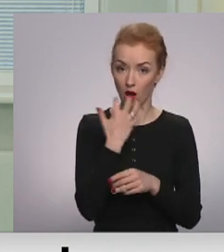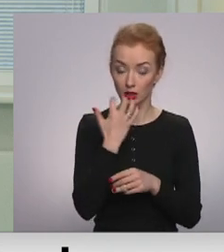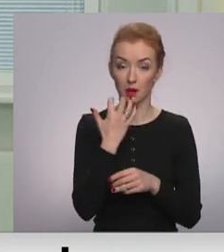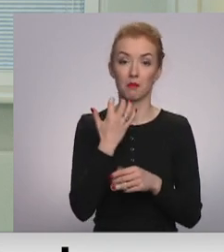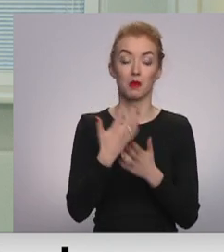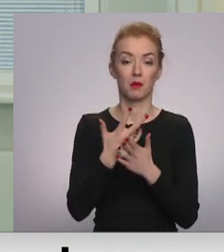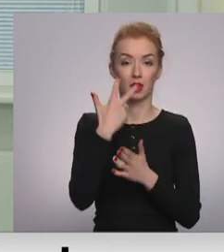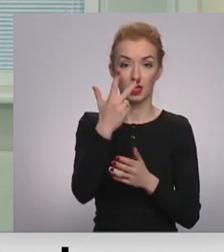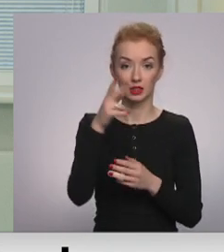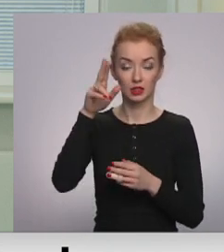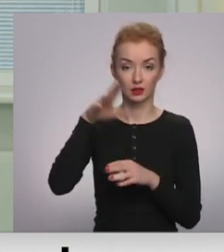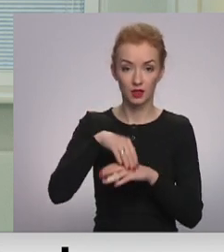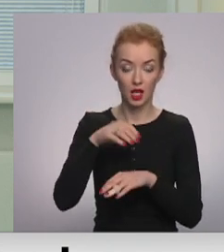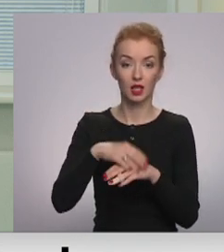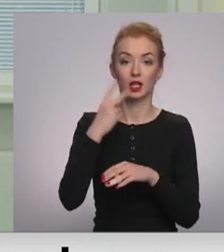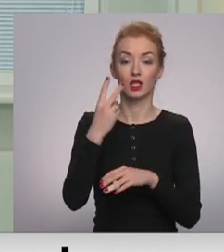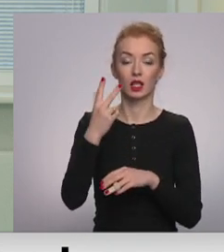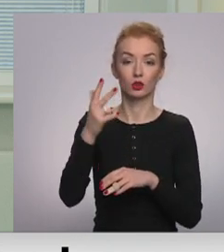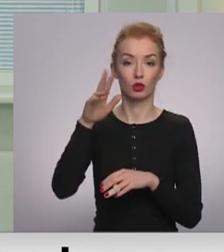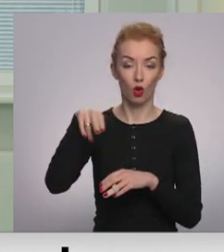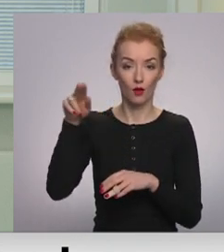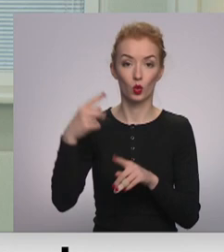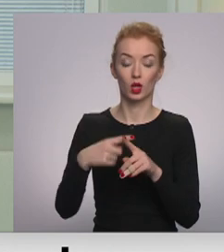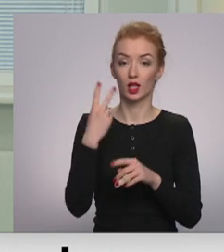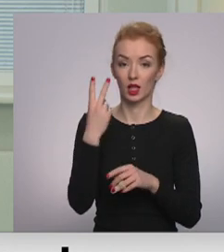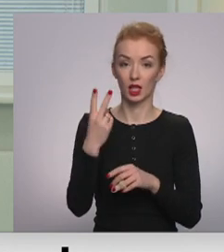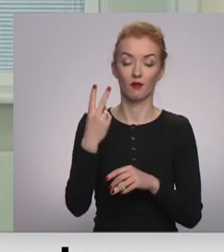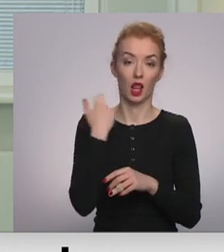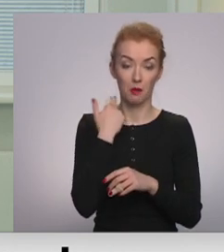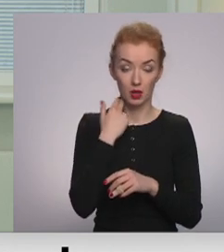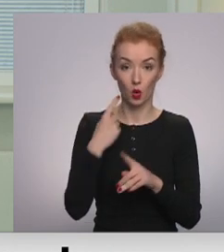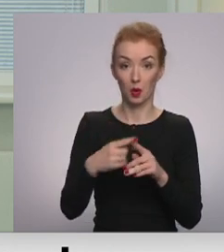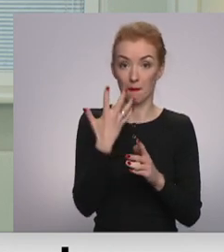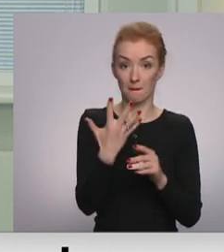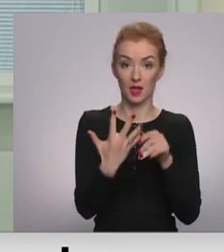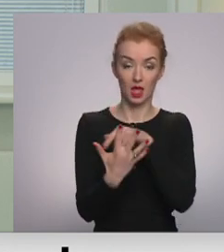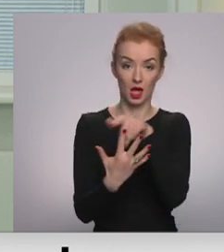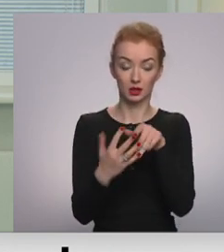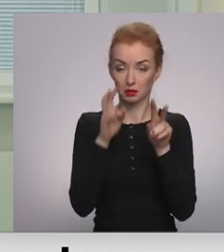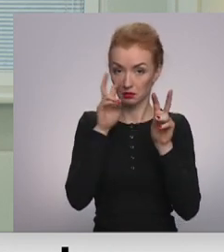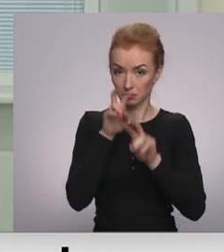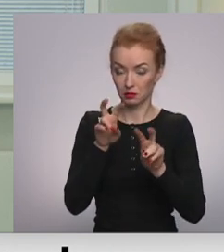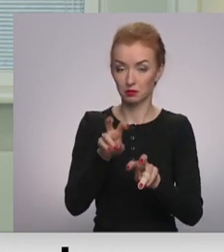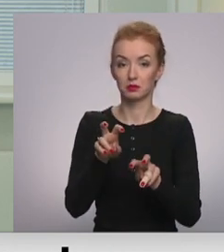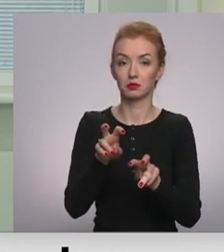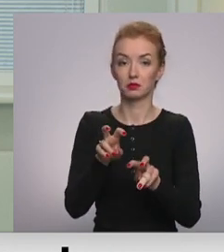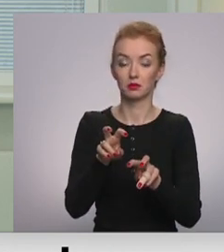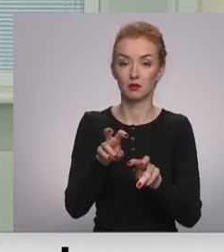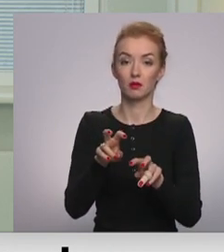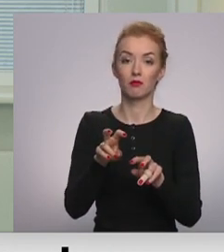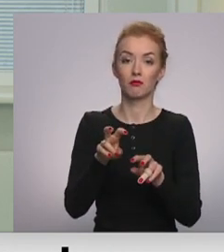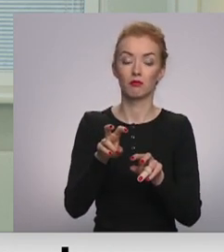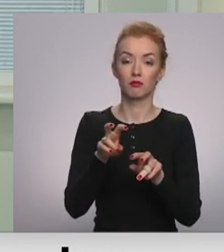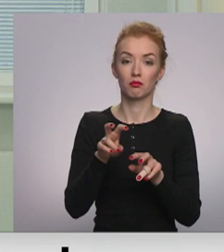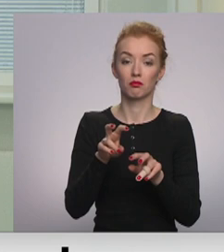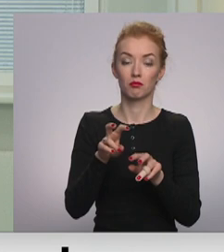no Zviedrijas, 2 no Norvēģijas un 2 no Lielbritānijas. 5 no viņiem bija pārbaudīti, tie paraugi